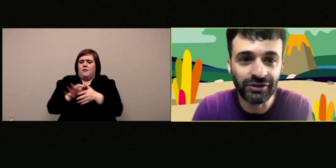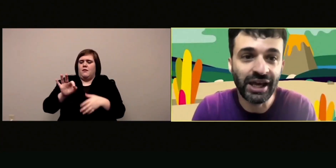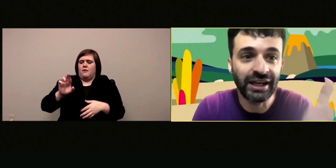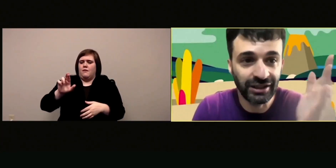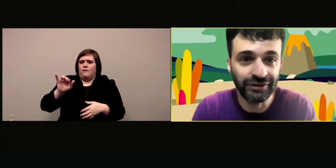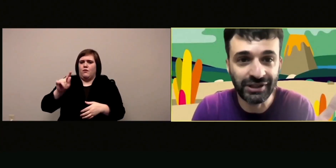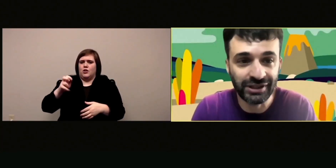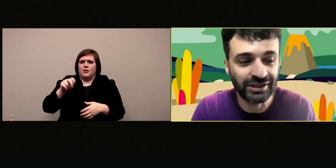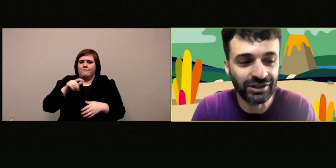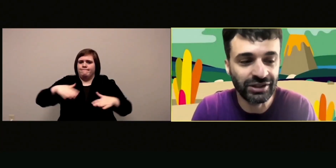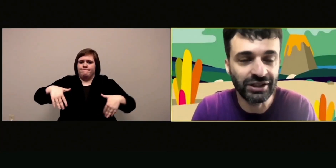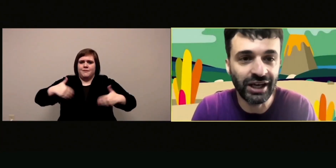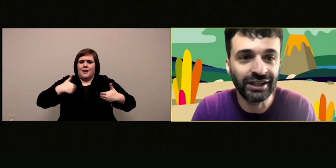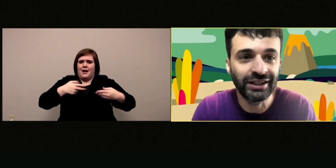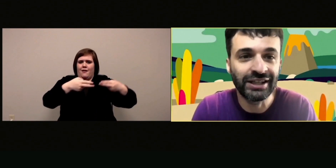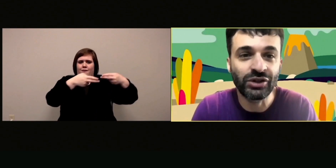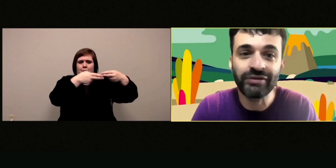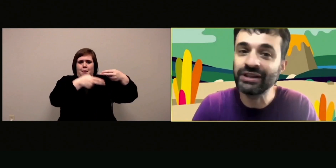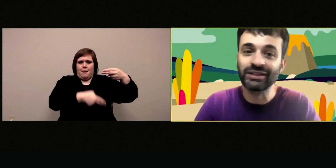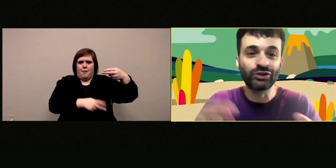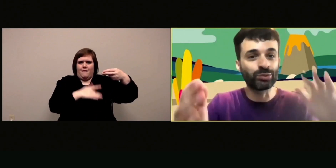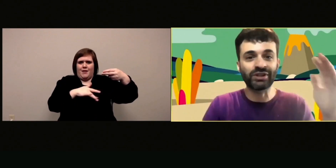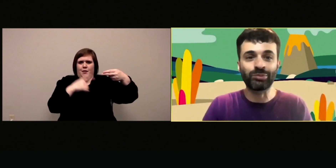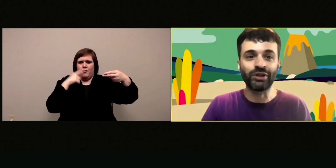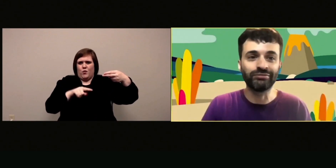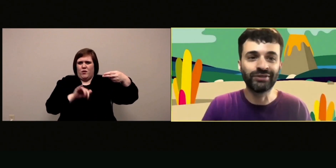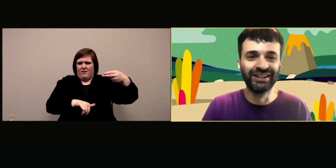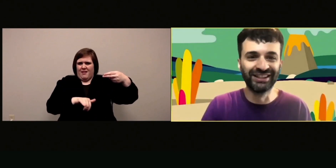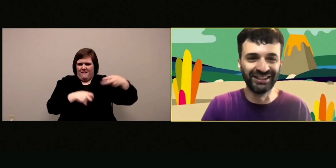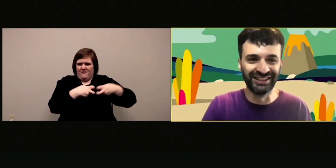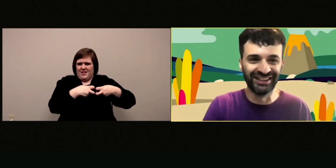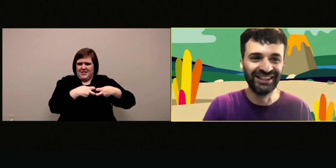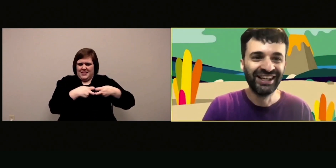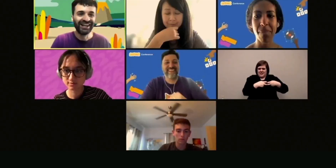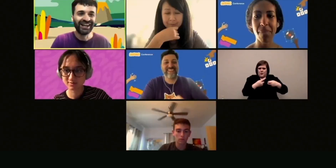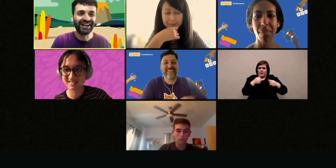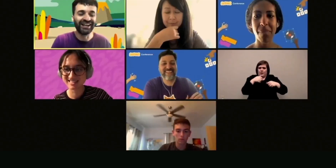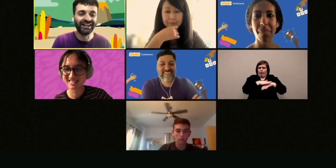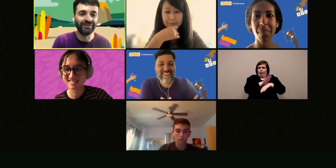そのプラットフォームの位置なんですけれども